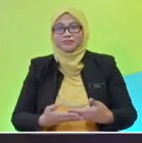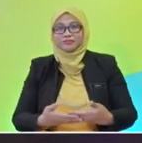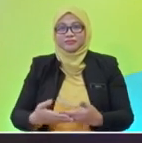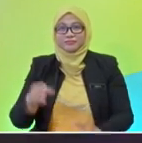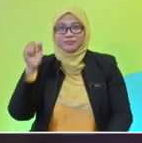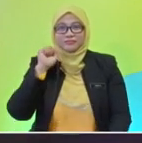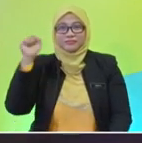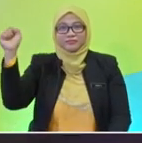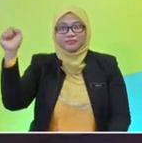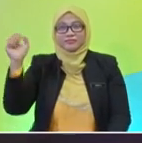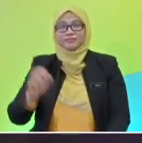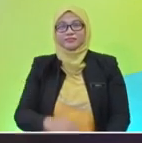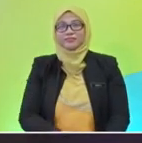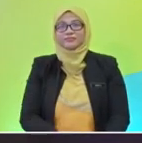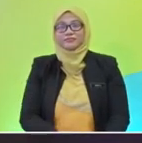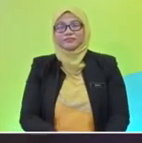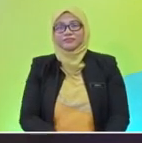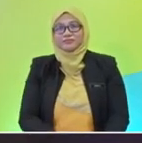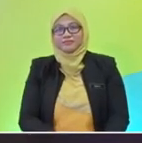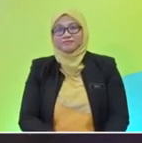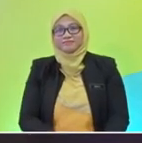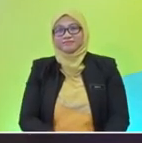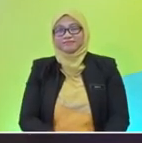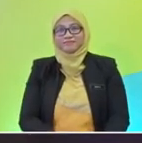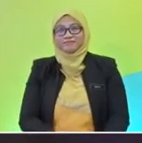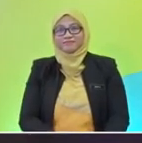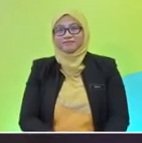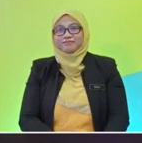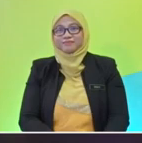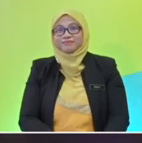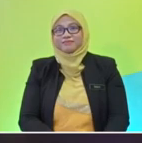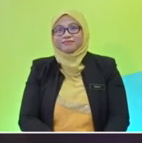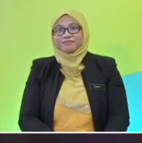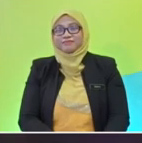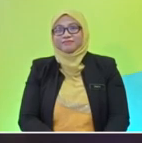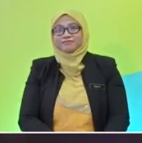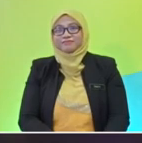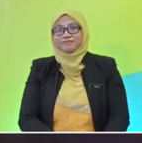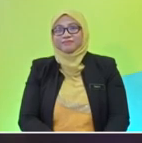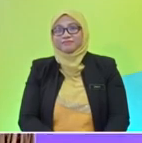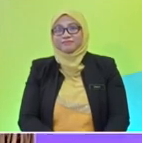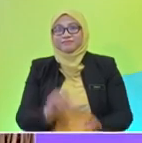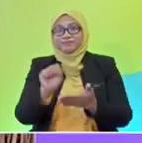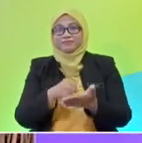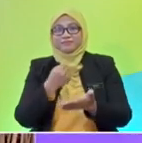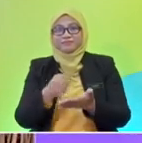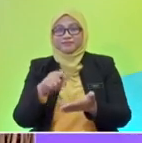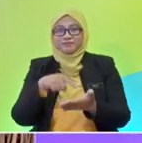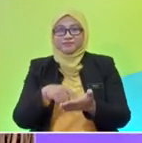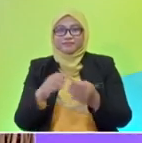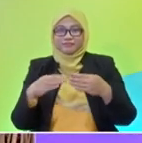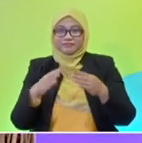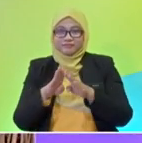Sumpah Anak Merdeka. Pastinya bertemakan patriotisme. Betul. Baik, okay, cikgu. Sajak ni dia berbeza